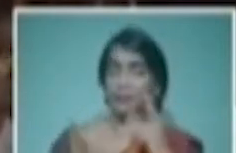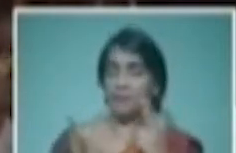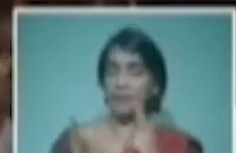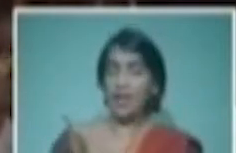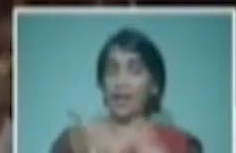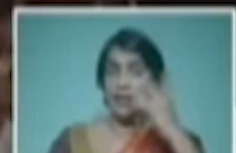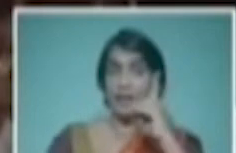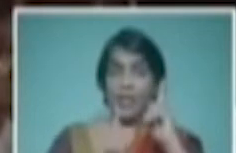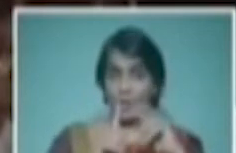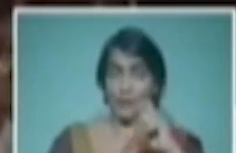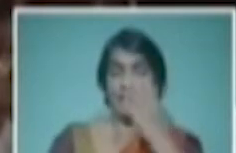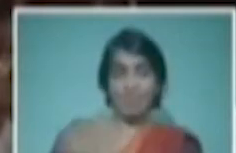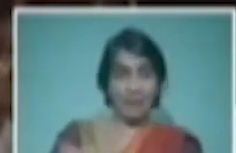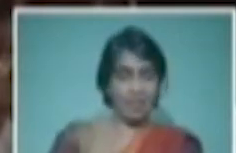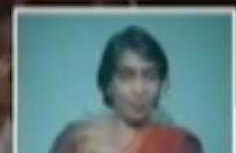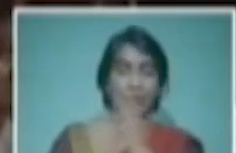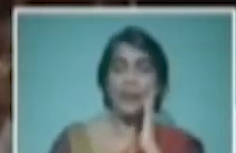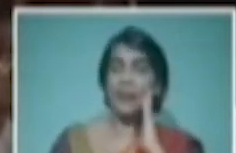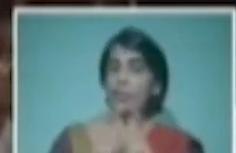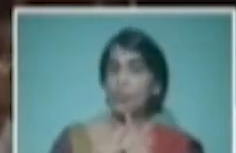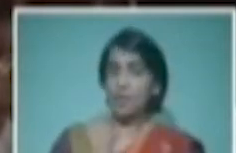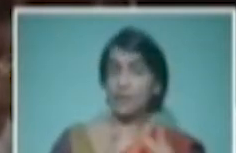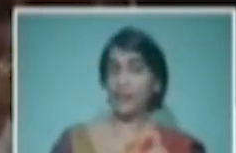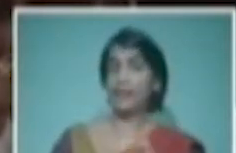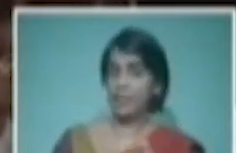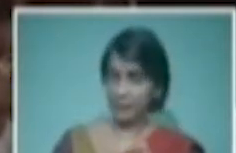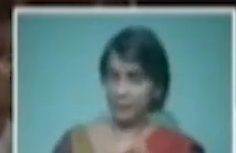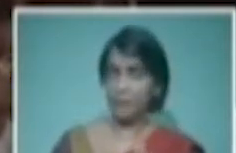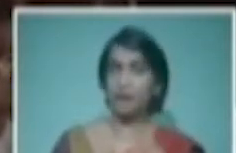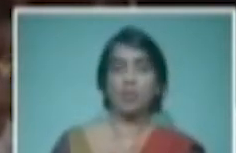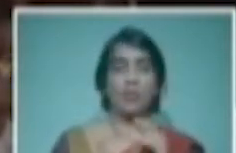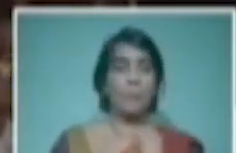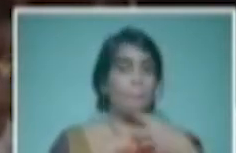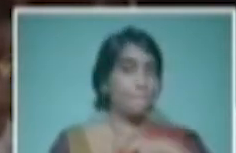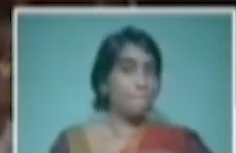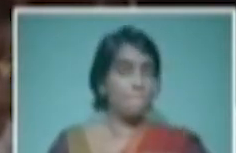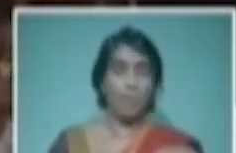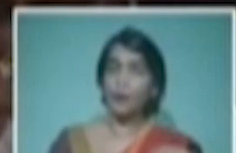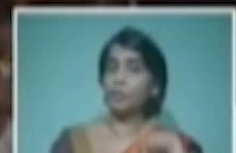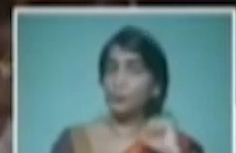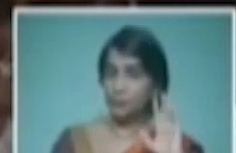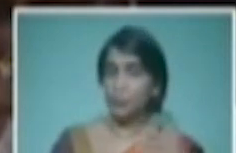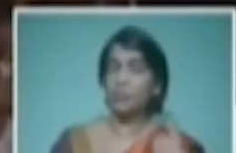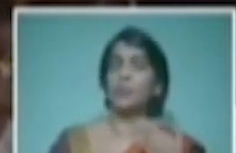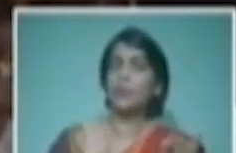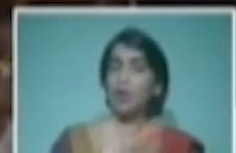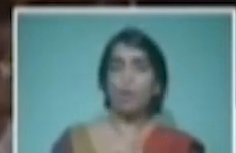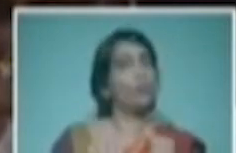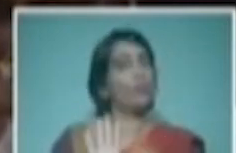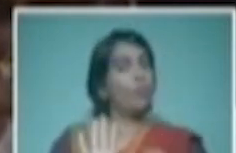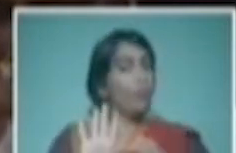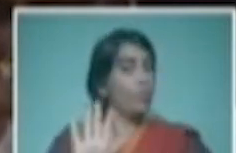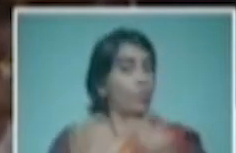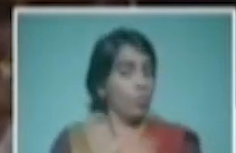වගේම ඉංග්‍රීසි භාෂාව පිළිබඳ අධ්‍යාපන අධ්‍යක්ෂකවරුන් පළාත් බලධාරීන් සමග අපි පුහුණුකරුවන් පුහුණු